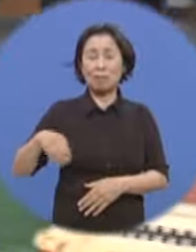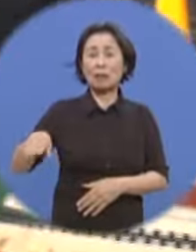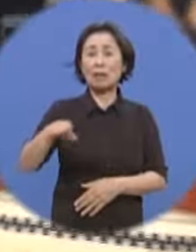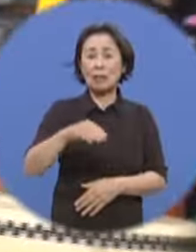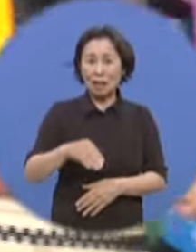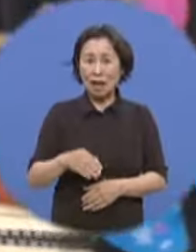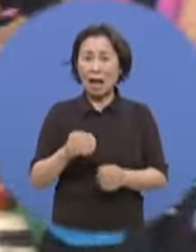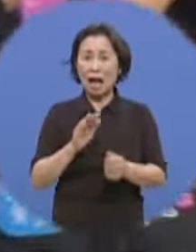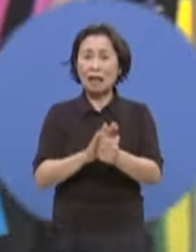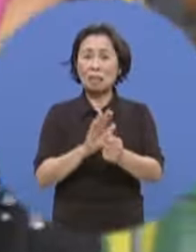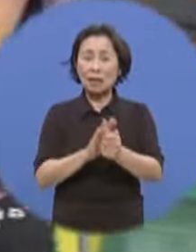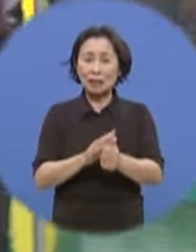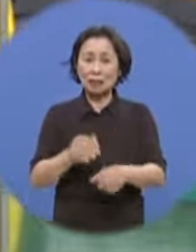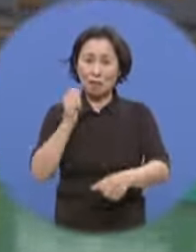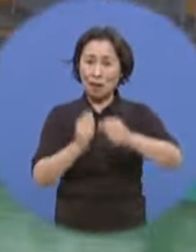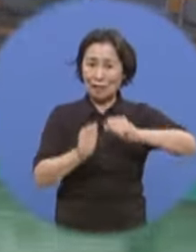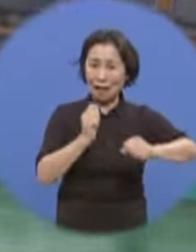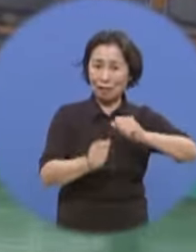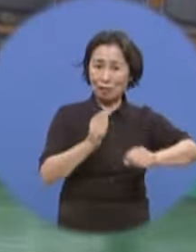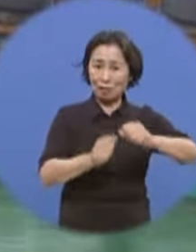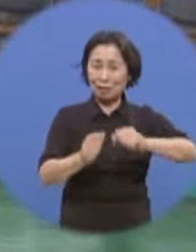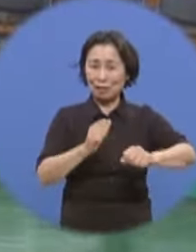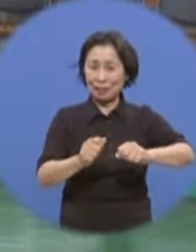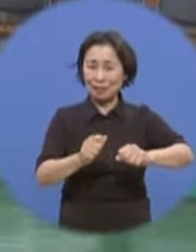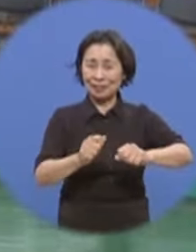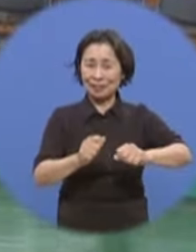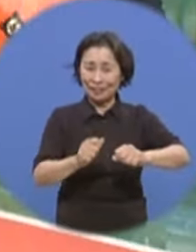を演奏し開会式を締めくくりまし